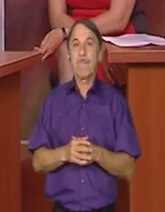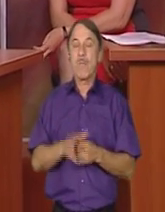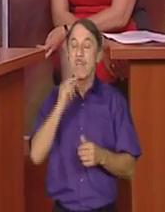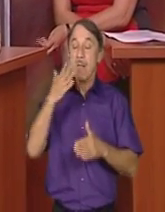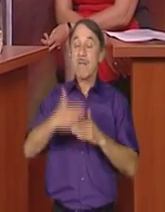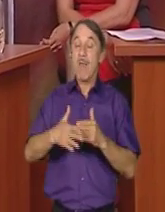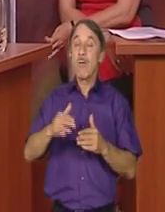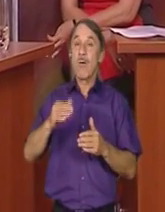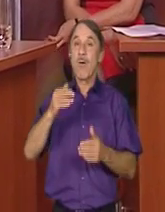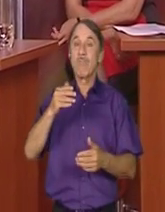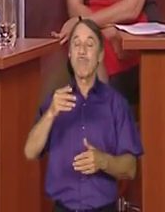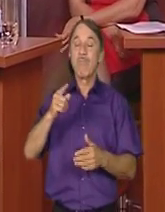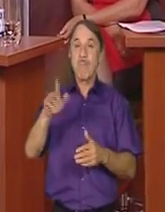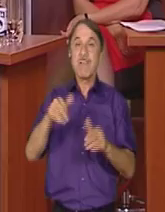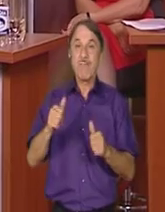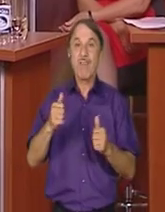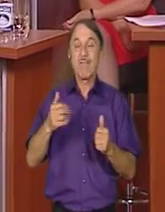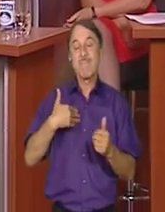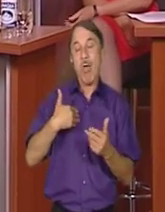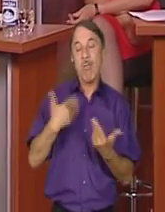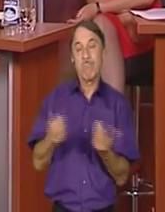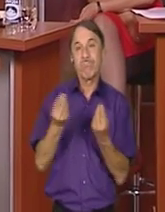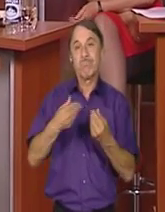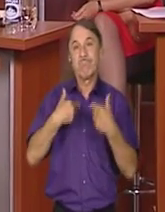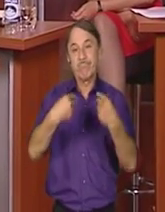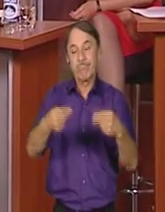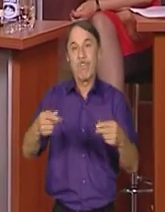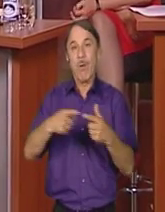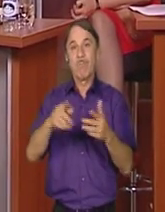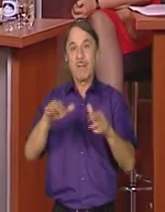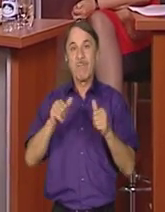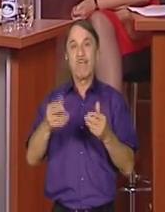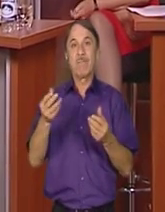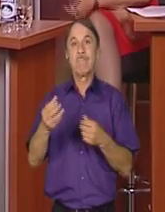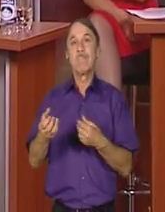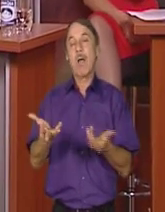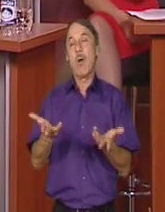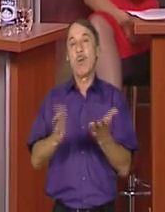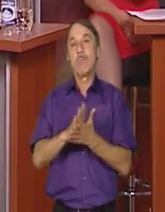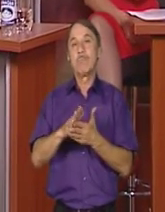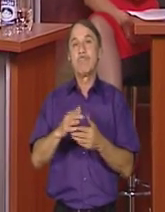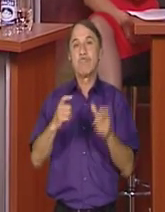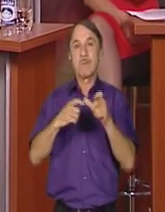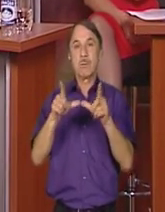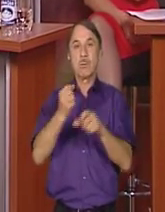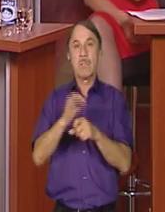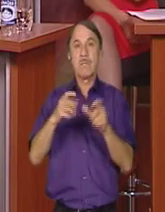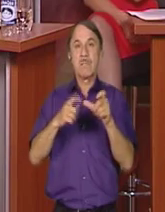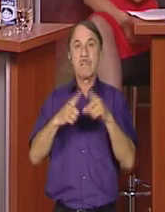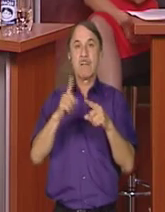Znam ih lično, koji su živi. Znao sam Batinog dedu, Dejku, Milana. Oni koji vam i dao ime.